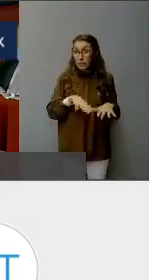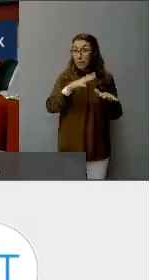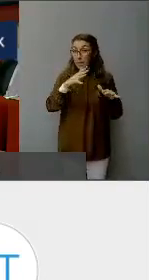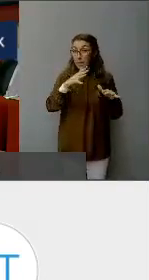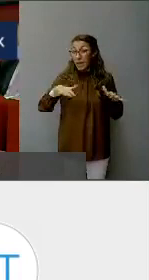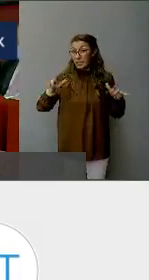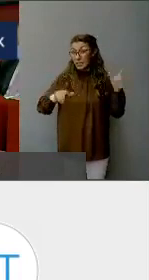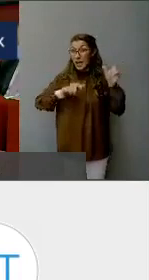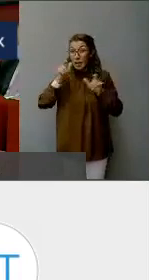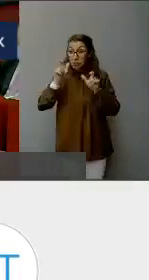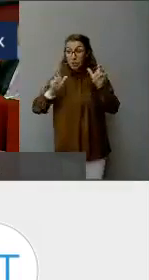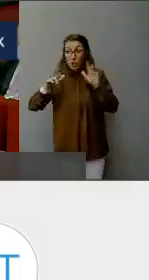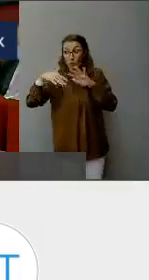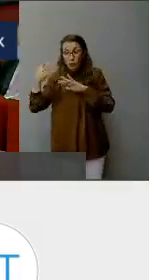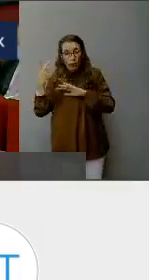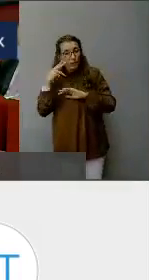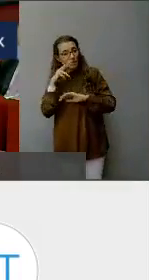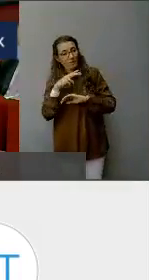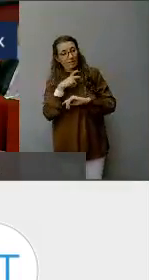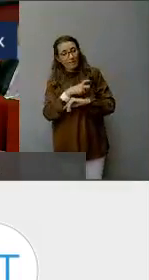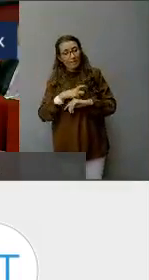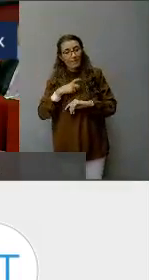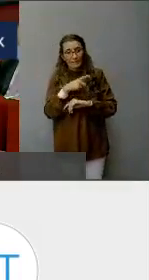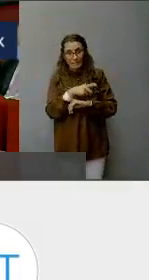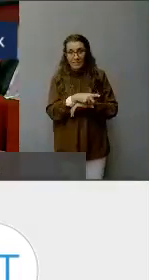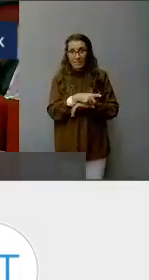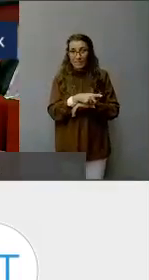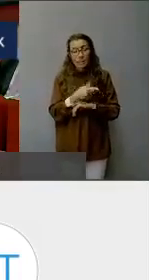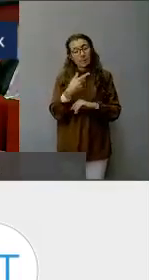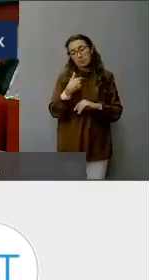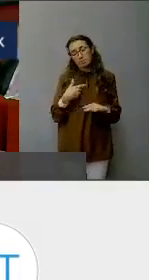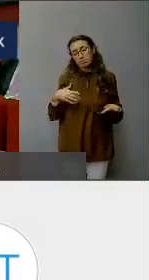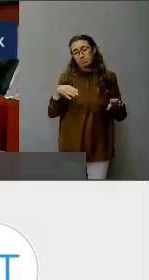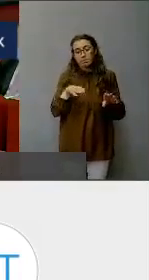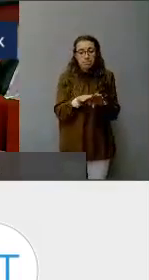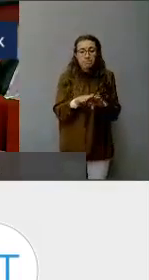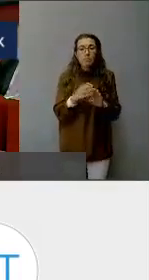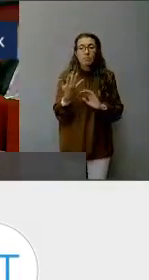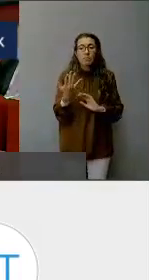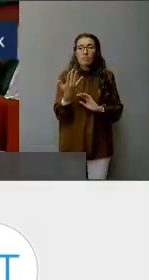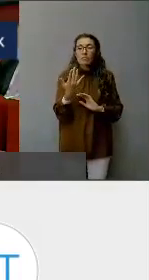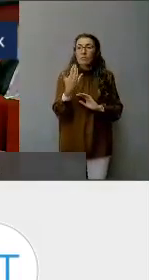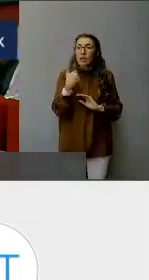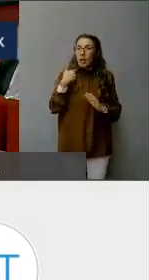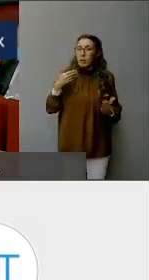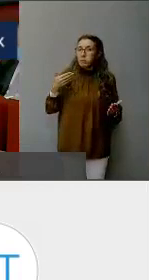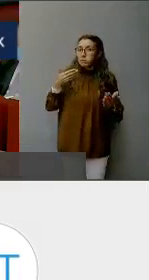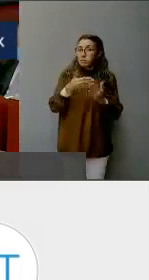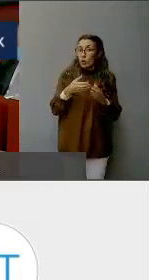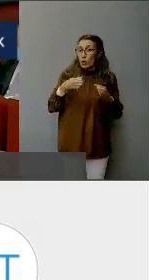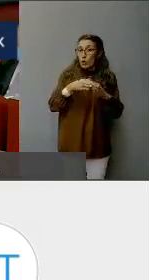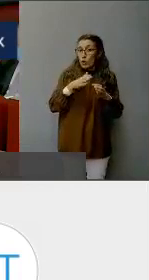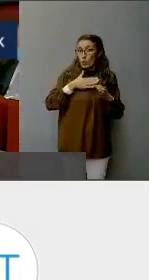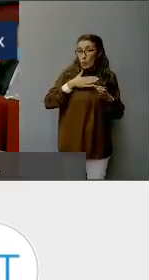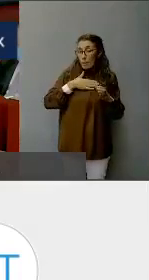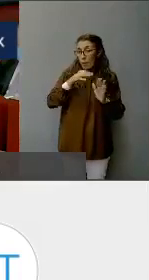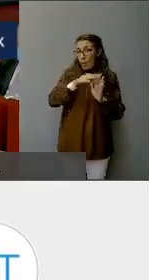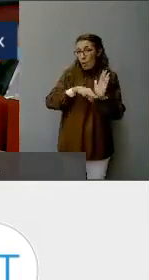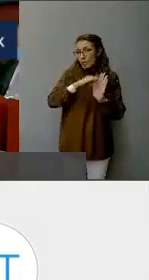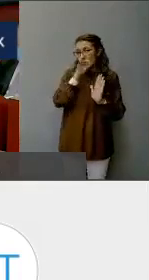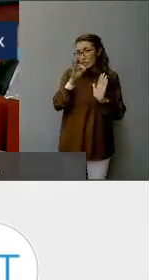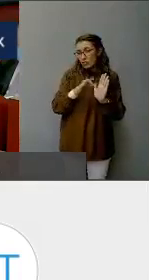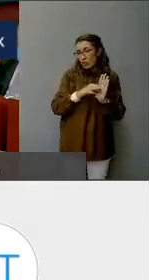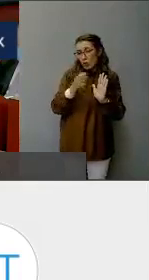invidiano va dalla conclusione e dicendo questo ho presentato quel mio gruppo questi ordini del giorno per